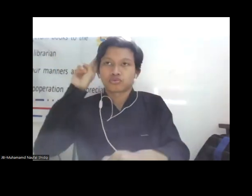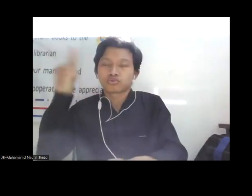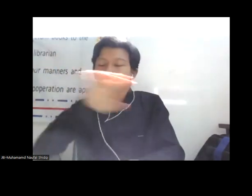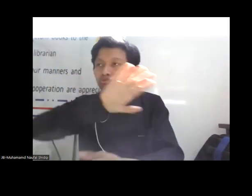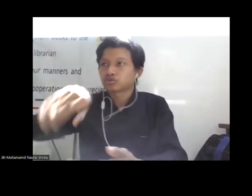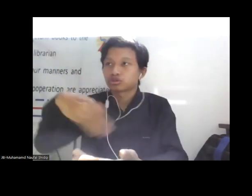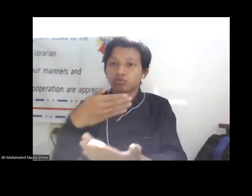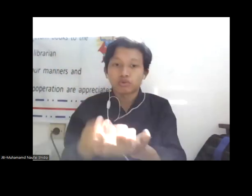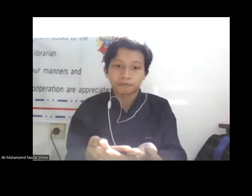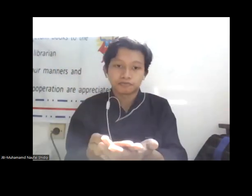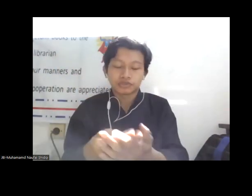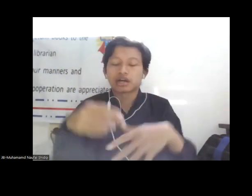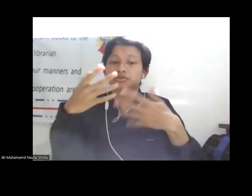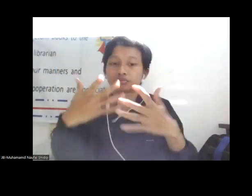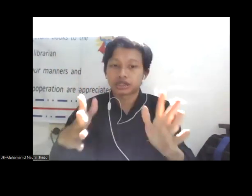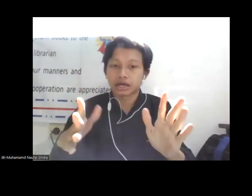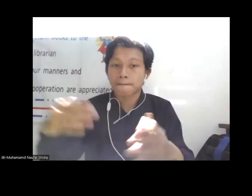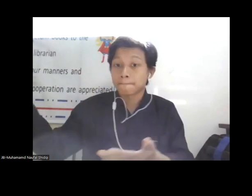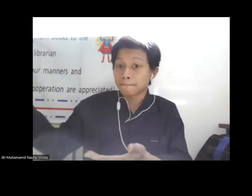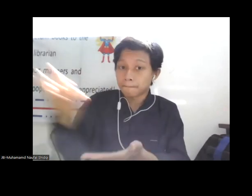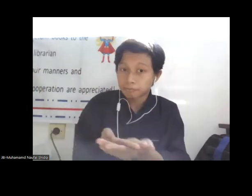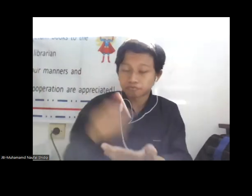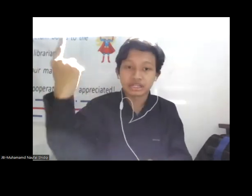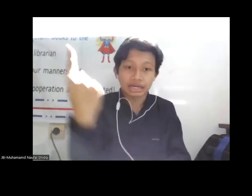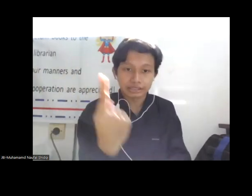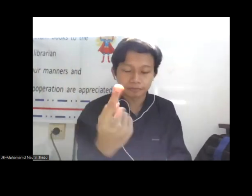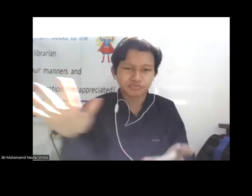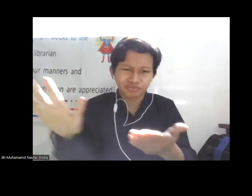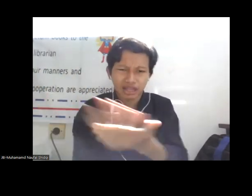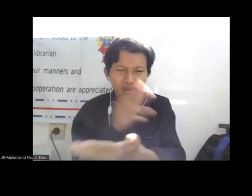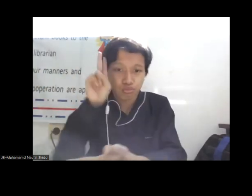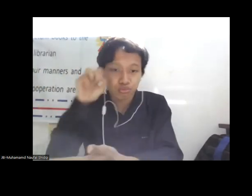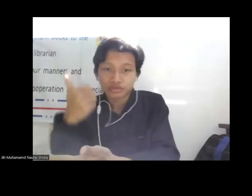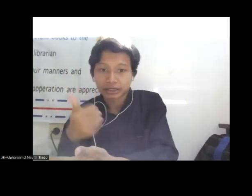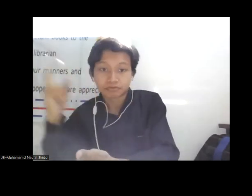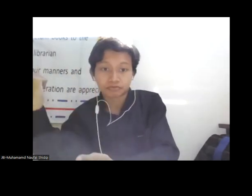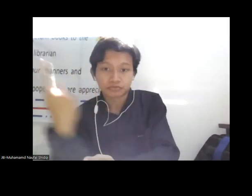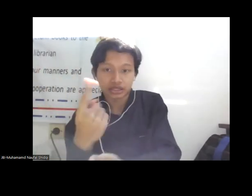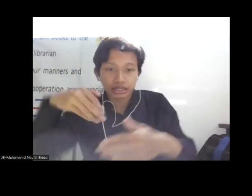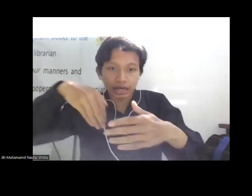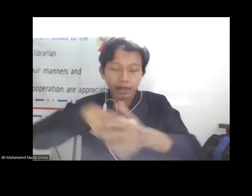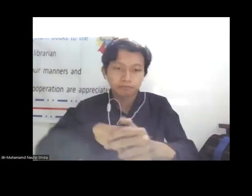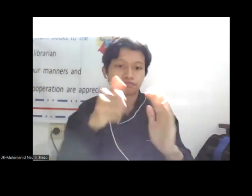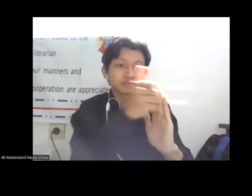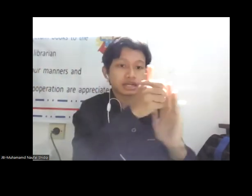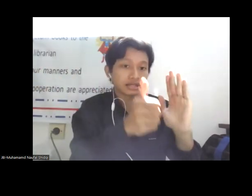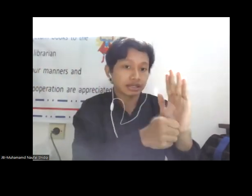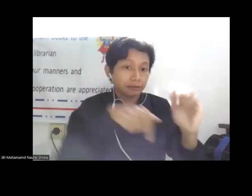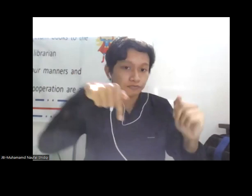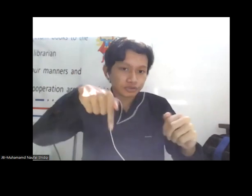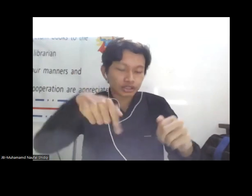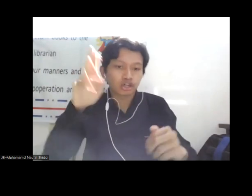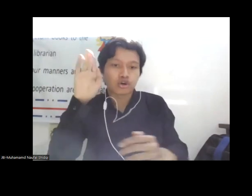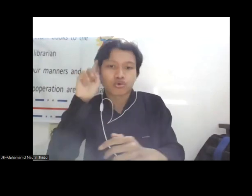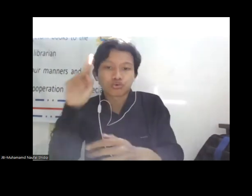sekalian yang telah menyempatkan waktunya dalam berbagai kesibukan untuk